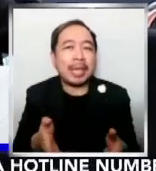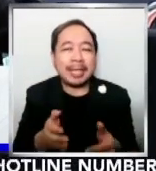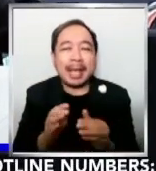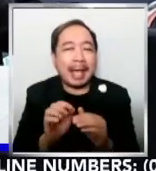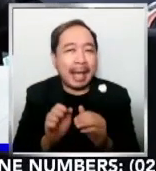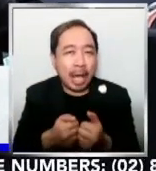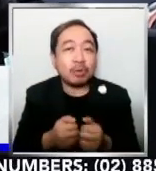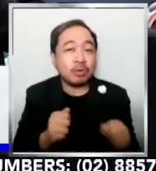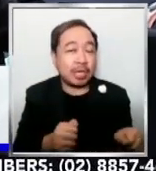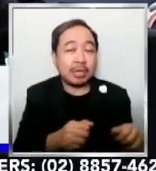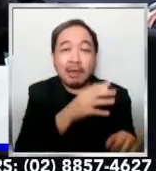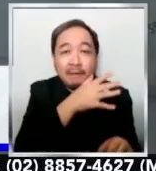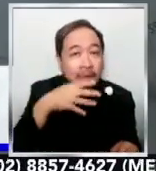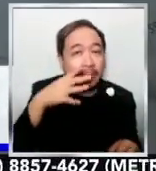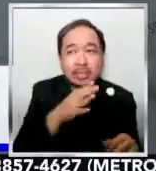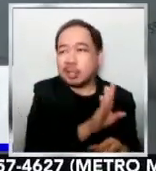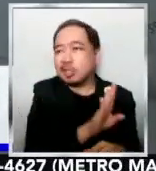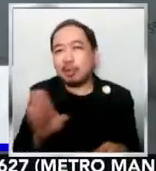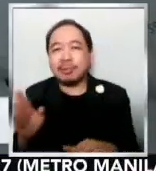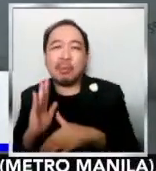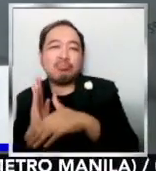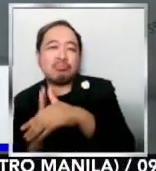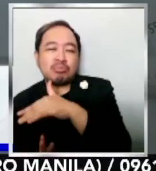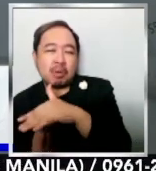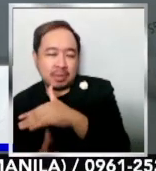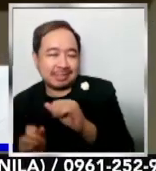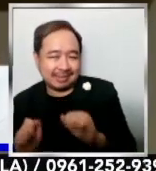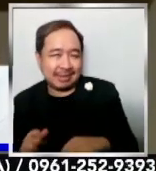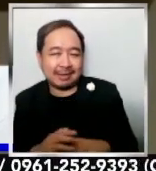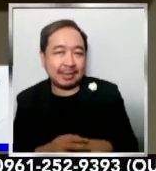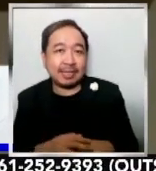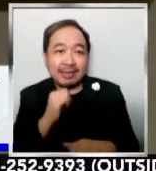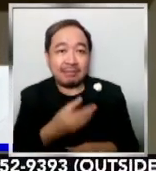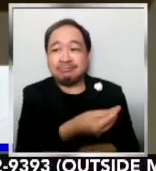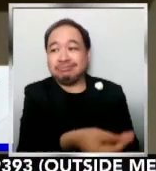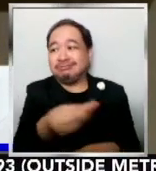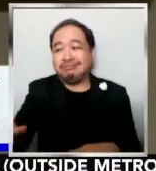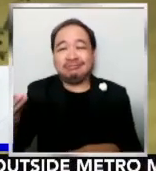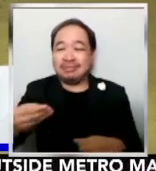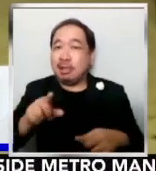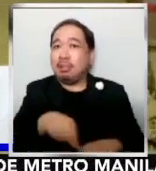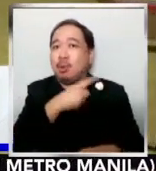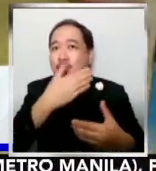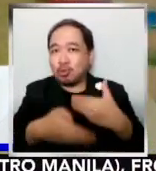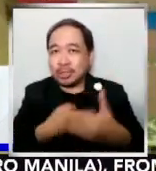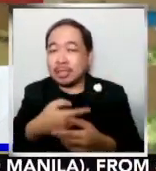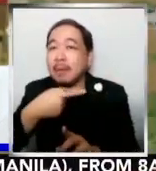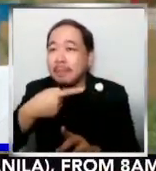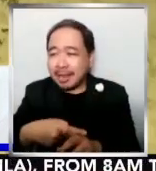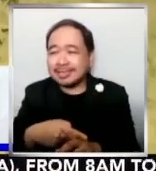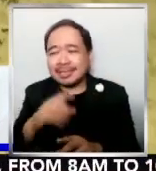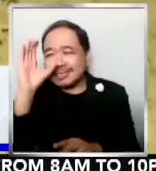ng mga producers sa mga pamilihan. Isusulong rin daw ang pagkakaroon ng mga cold storage facilities at pag-digitalize ng mga proseso